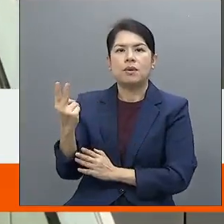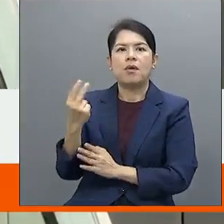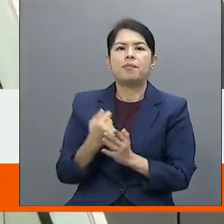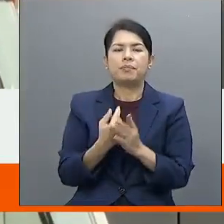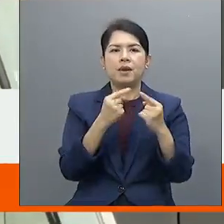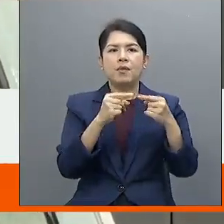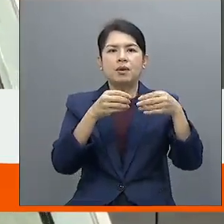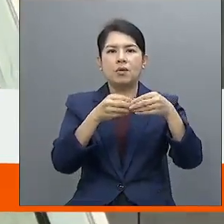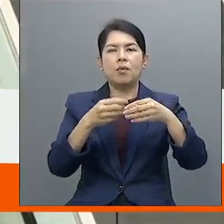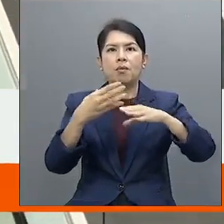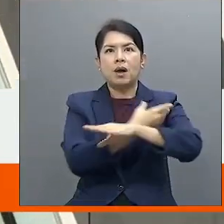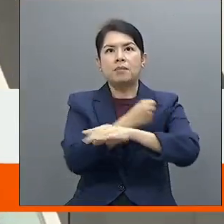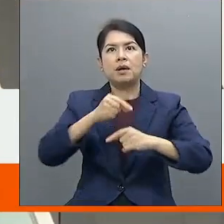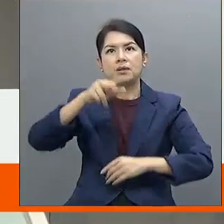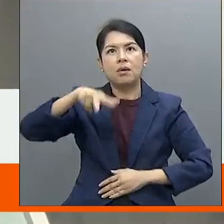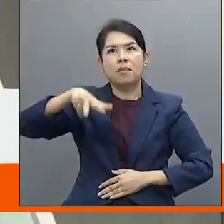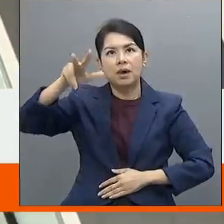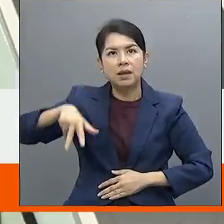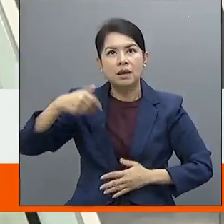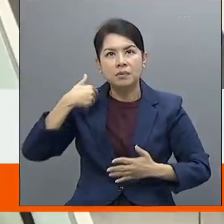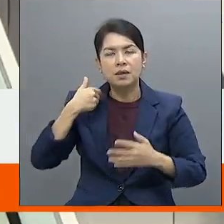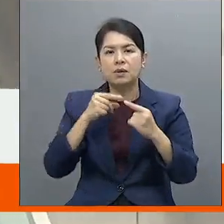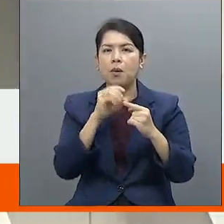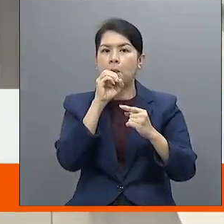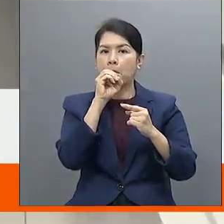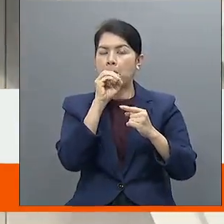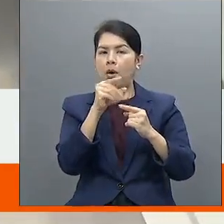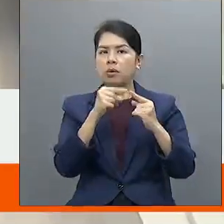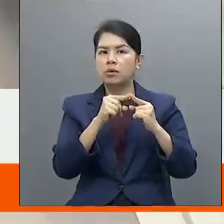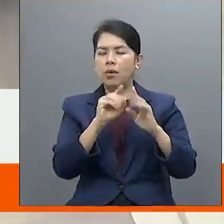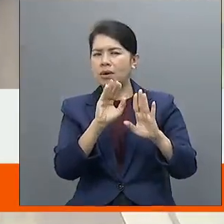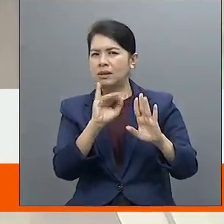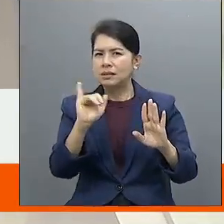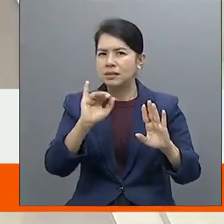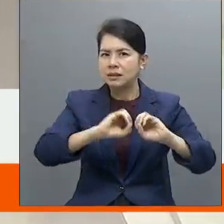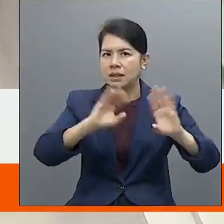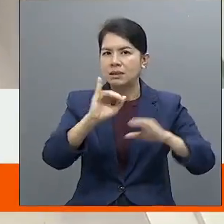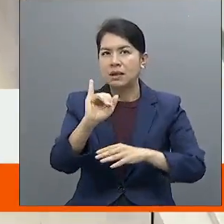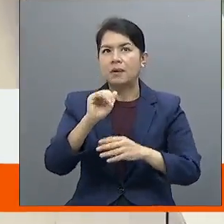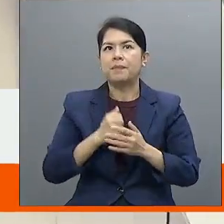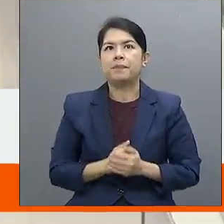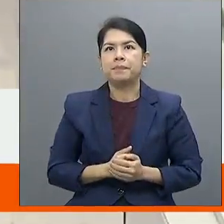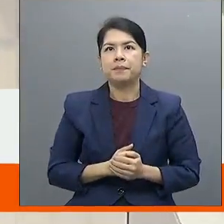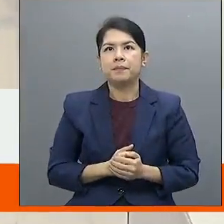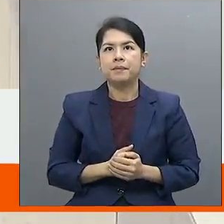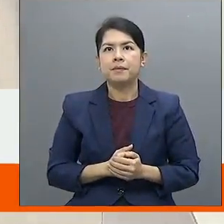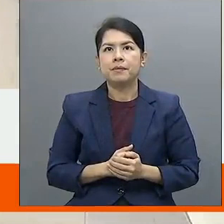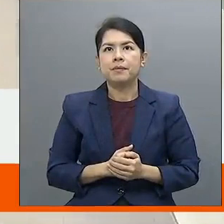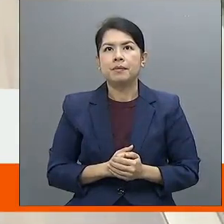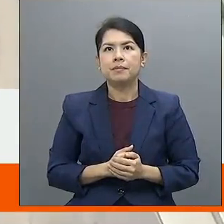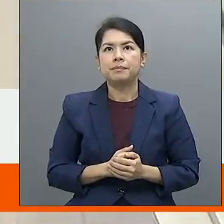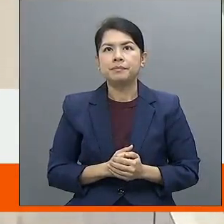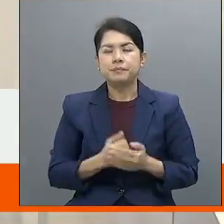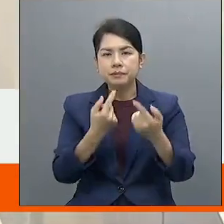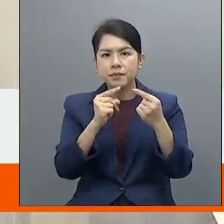ไว ้ค่ะอาจารย์ เข้าใจไหมคือเก่งแต่มันก็เก่งแต่ชั่วคู่ชั่วคราวนั่นเ